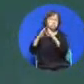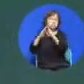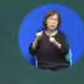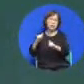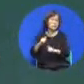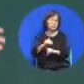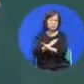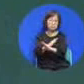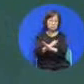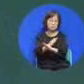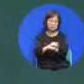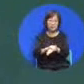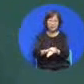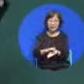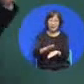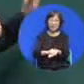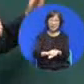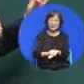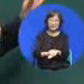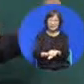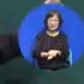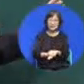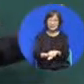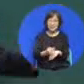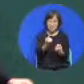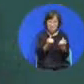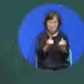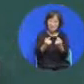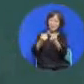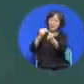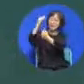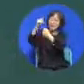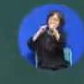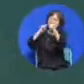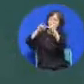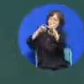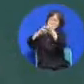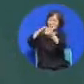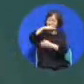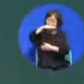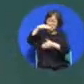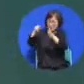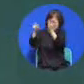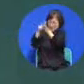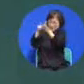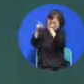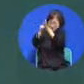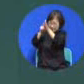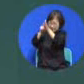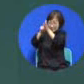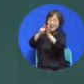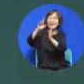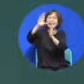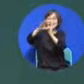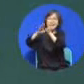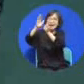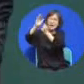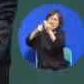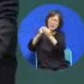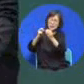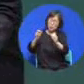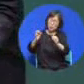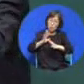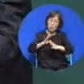doors. 우리가 하나님의 언약을 바로 잡으면 하나님의 역사 일어나게 돼 있습니다. When we correctly hold on to God's